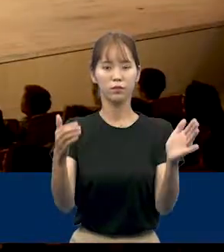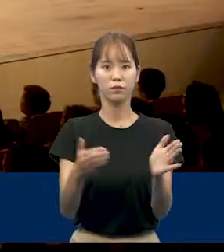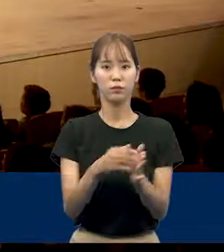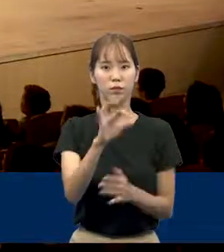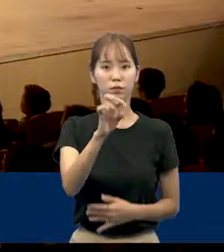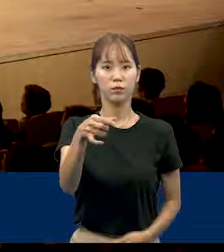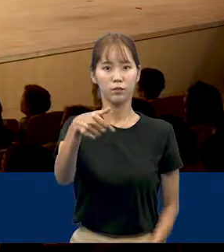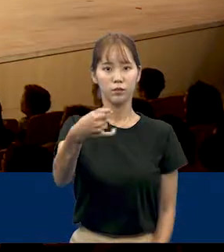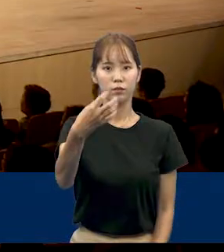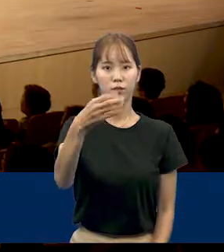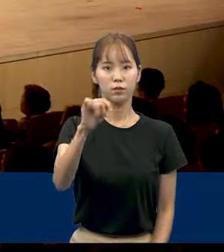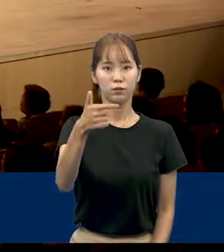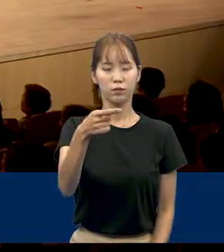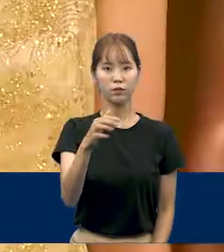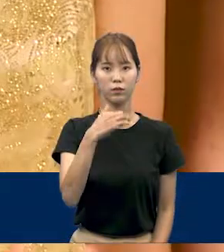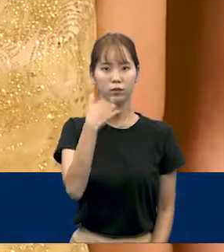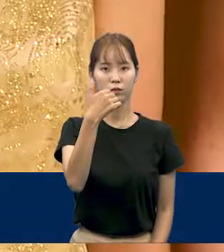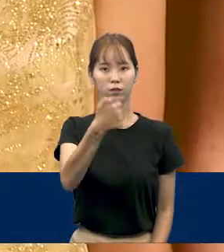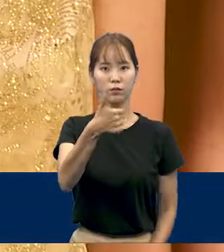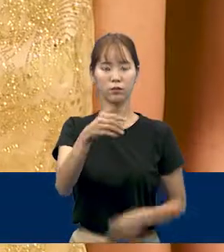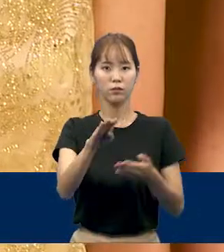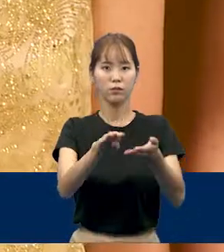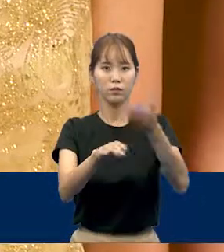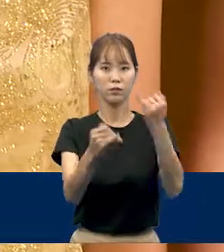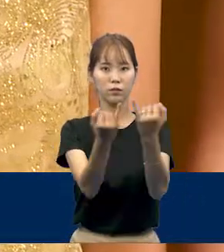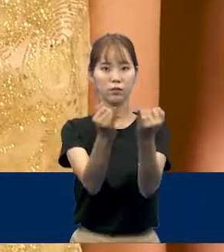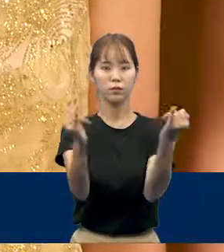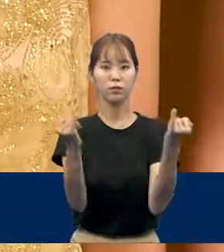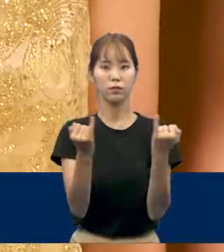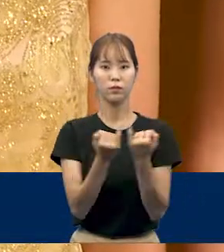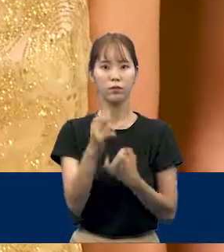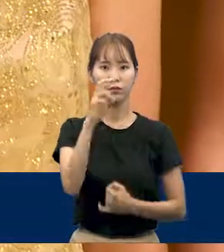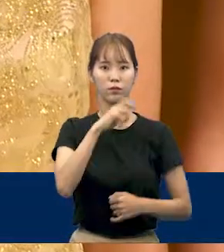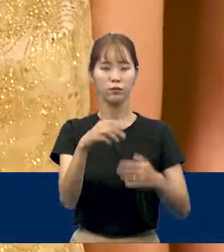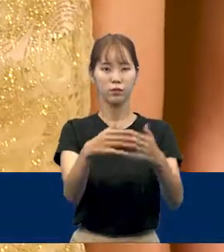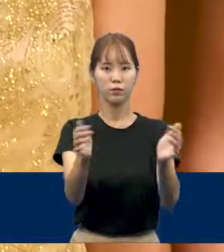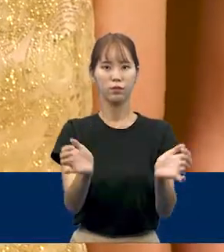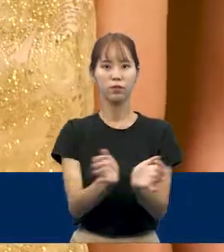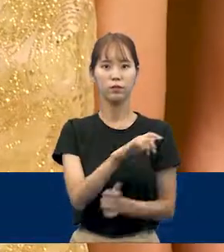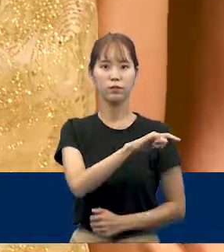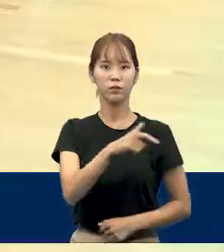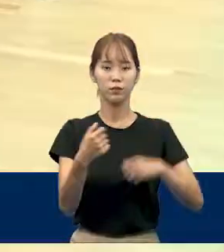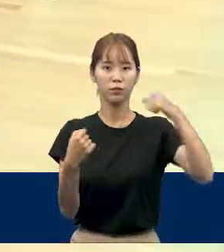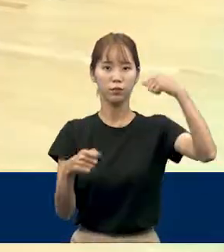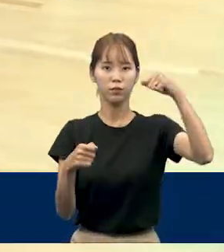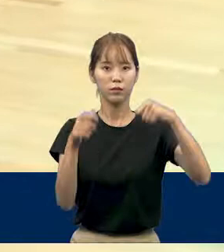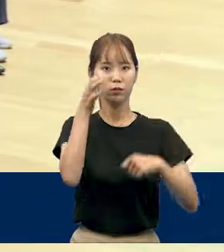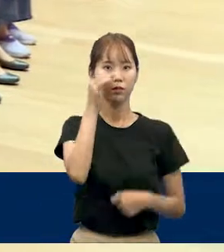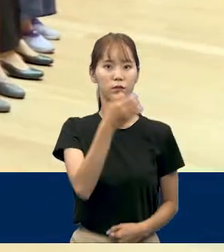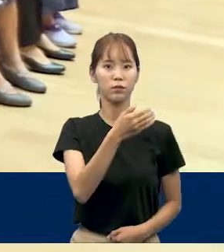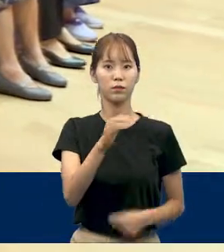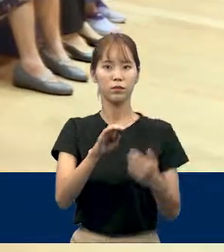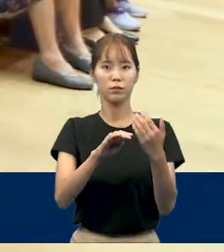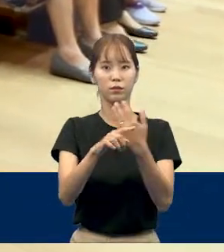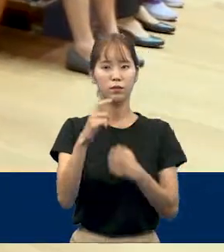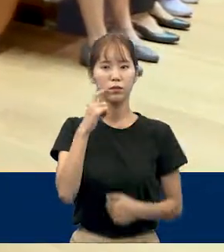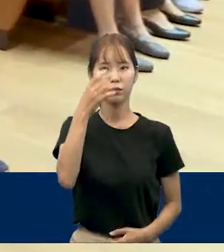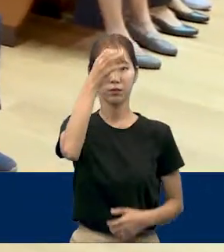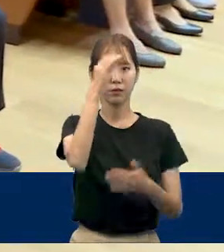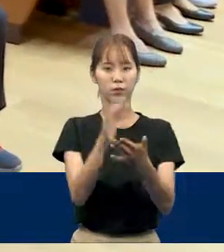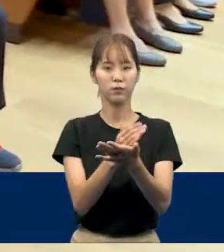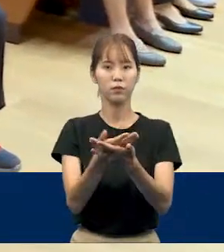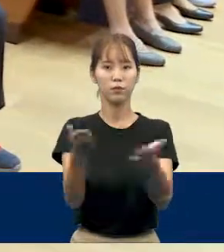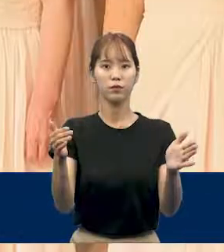동대문 시니어 예그리나 합창단은 55세 이상으로 구성된 여성 합창단으로 다양한 공연을 통해 구민을 위한 재능